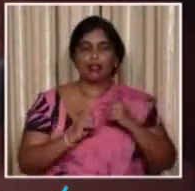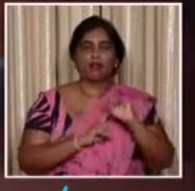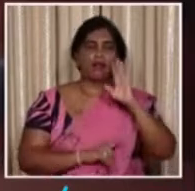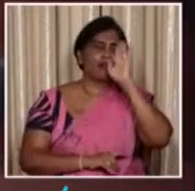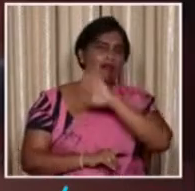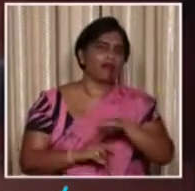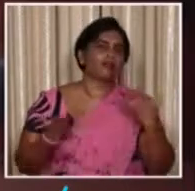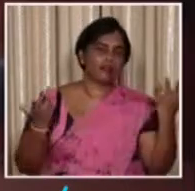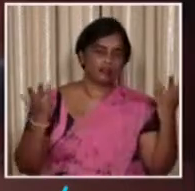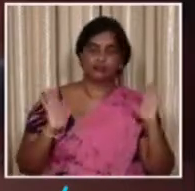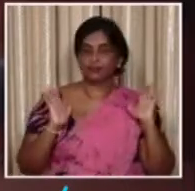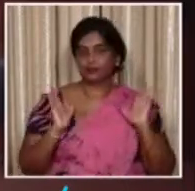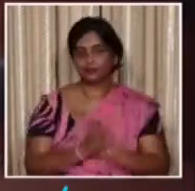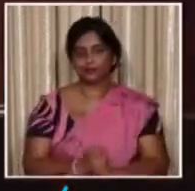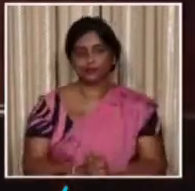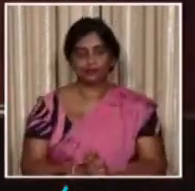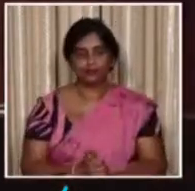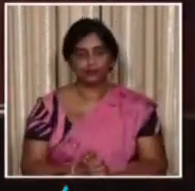නිටි ඒ නිසා